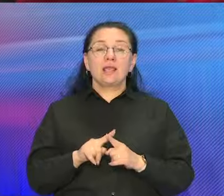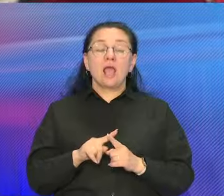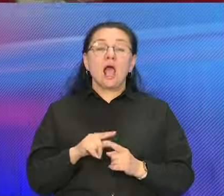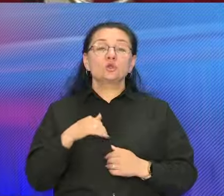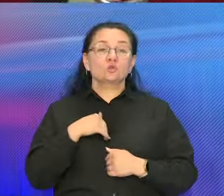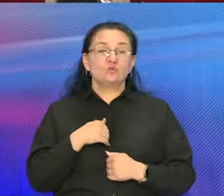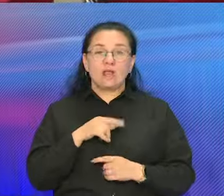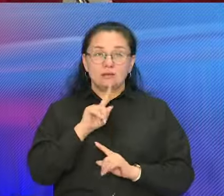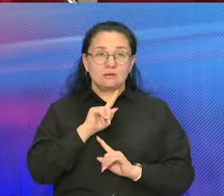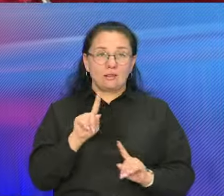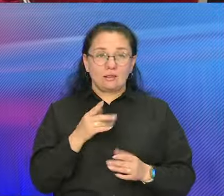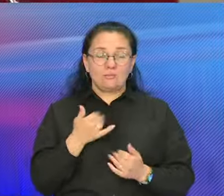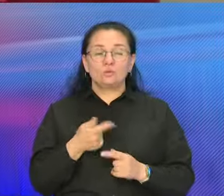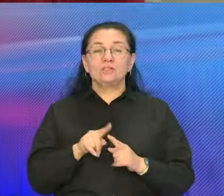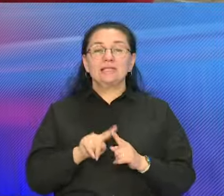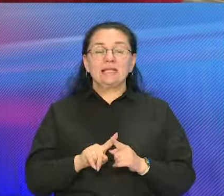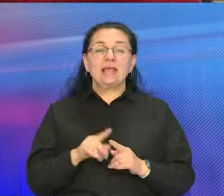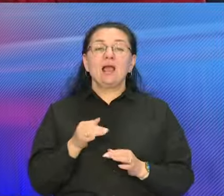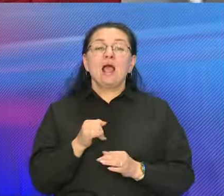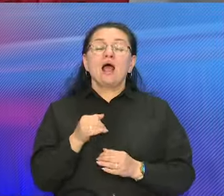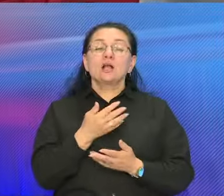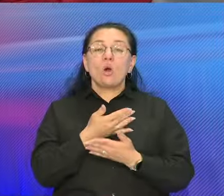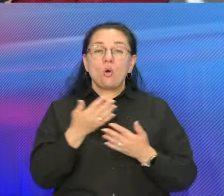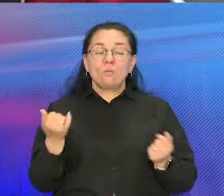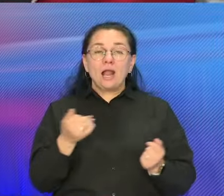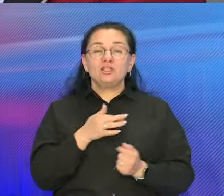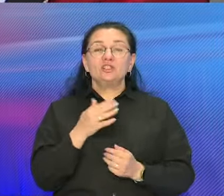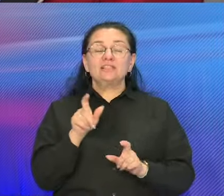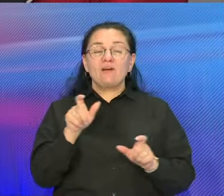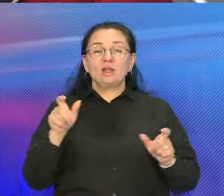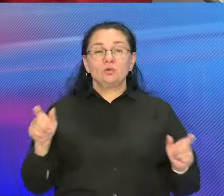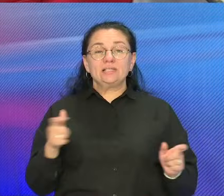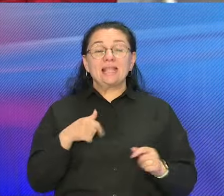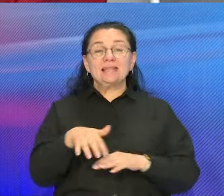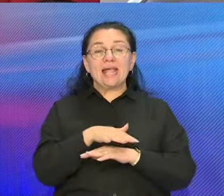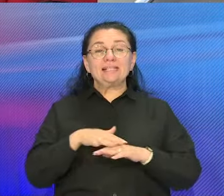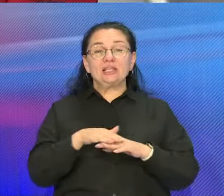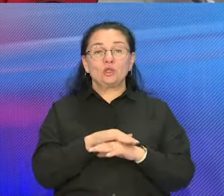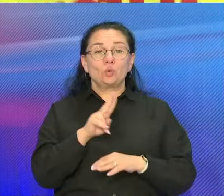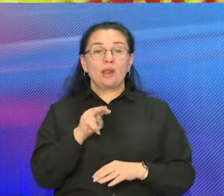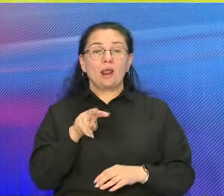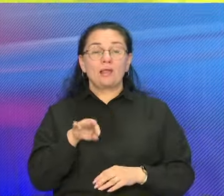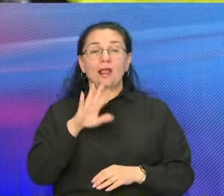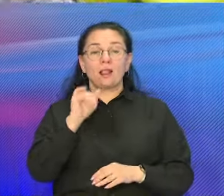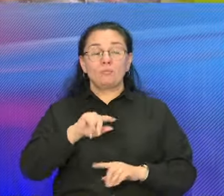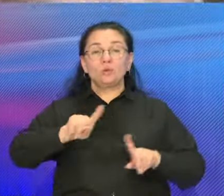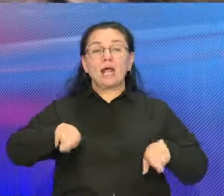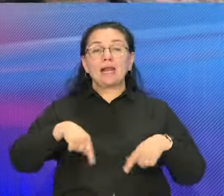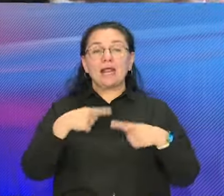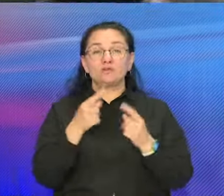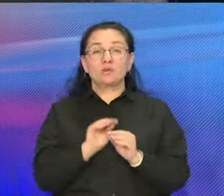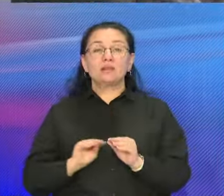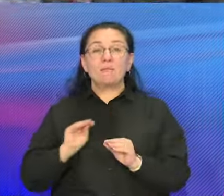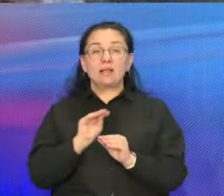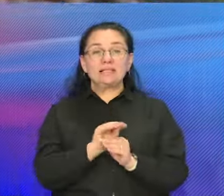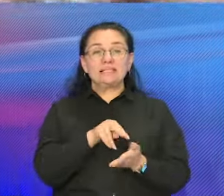придется Азнашим, что для приема великой колькости удельника усвята на территории канала будут организованы додатковые паркулки